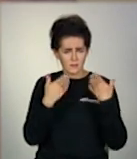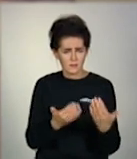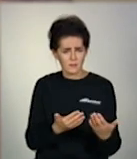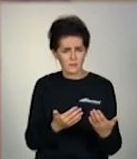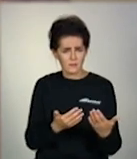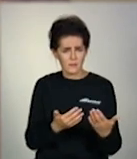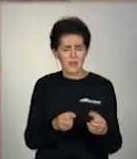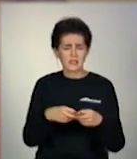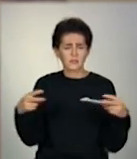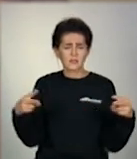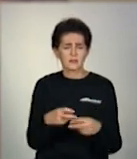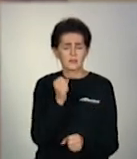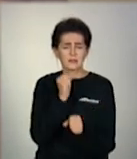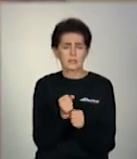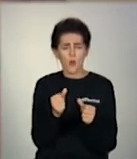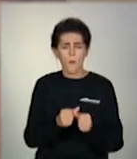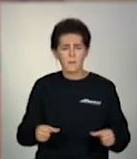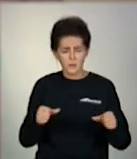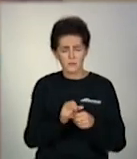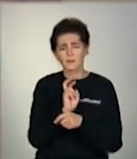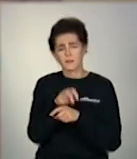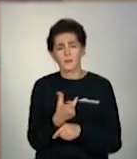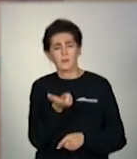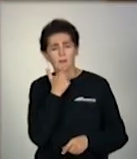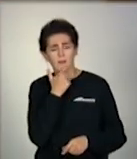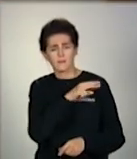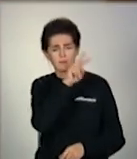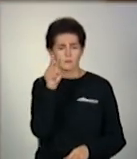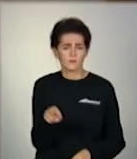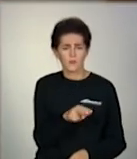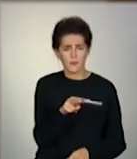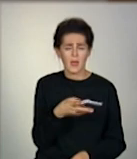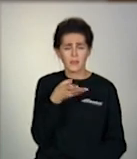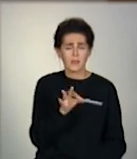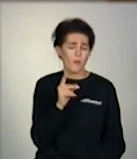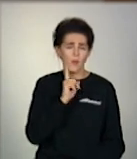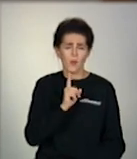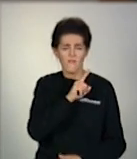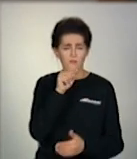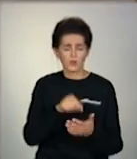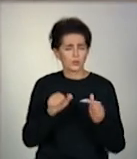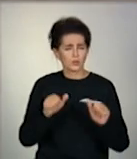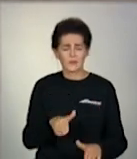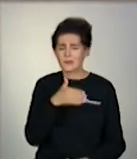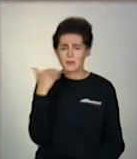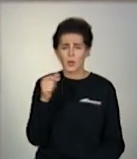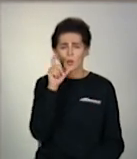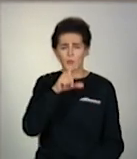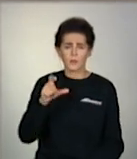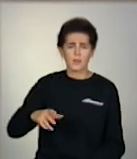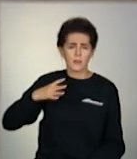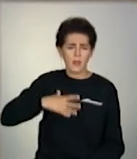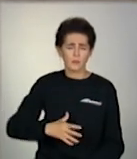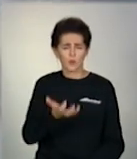факту, да. Комісію создаєте, да. І приходите, да. Смотрите. Да? Конечно. Допоки питання не вирішиться, мешканці будинку змушені